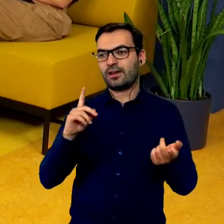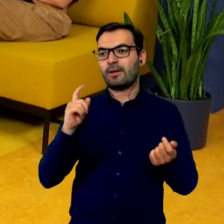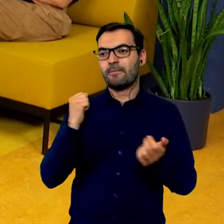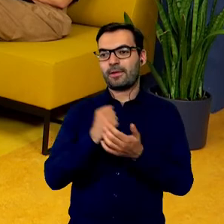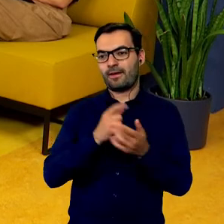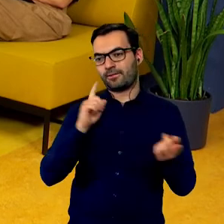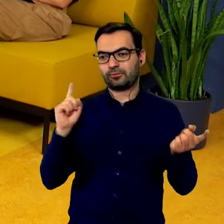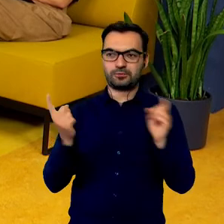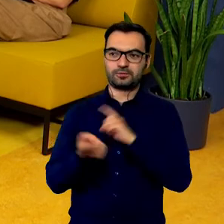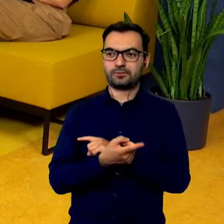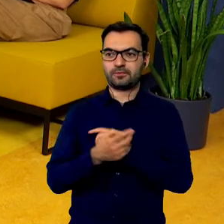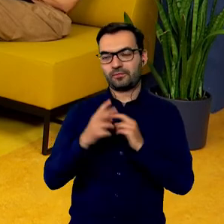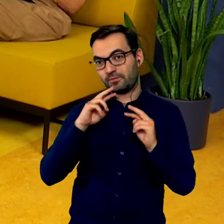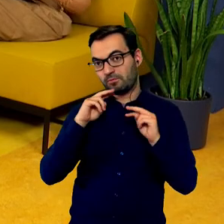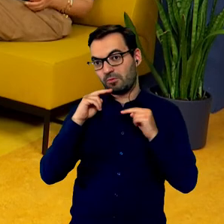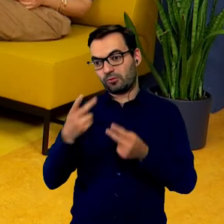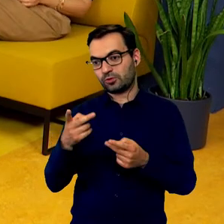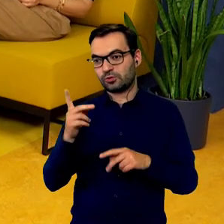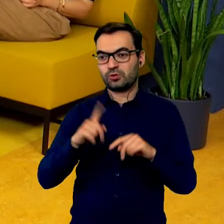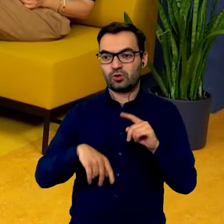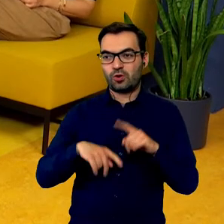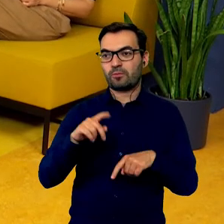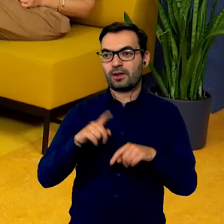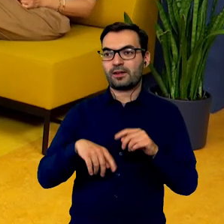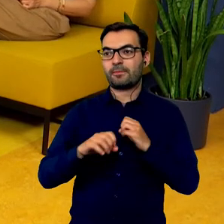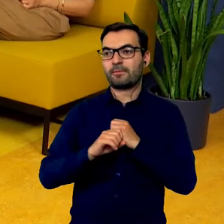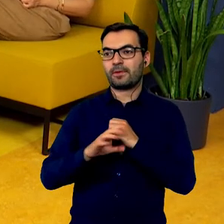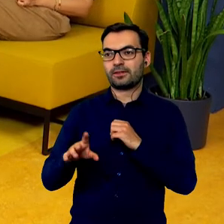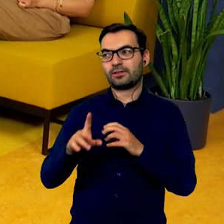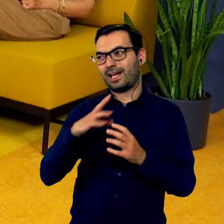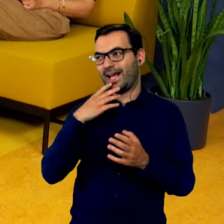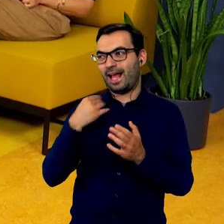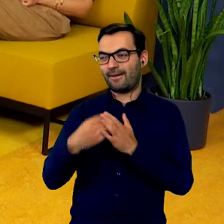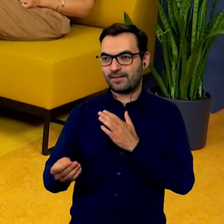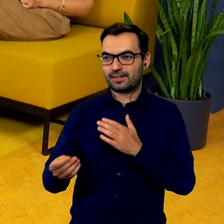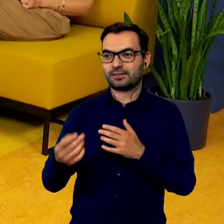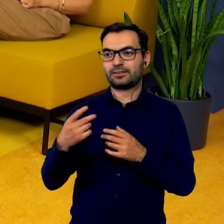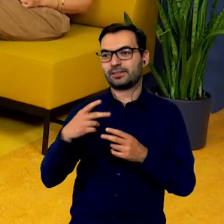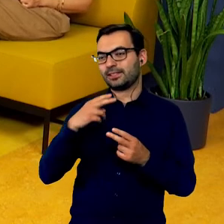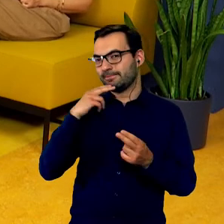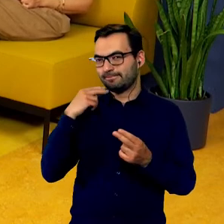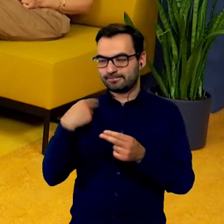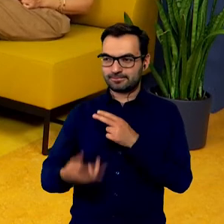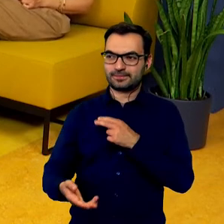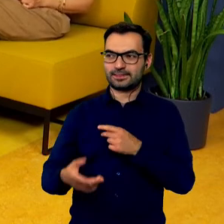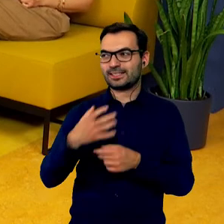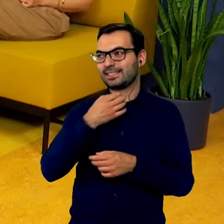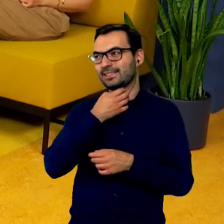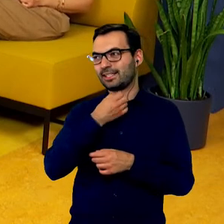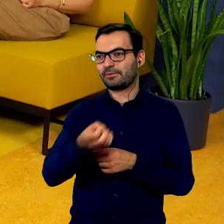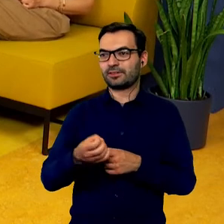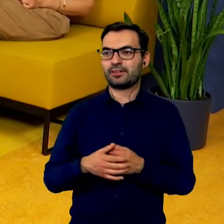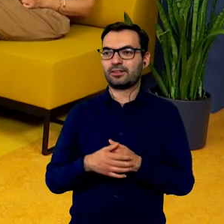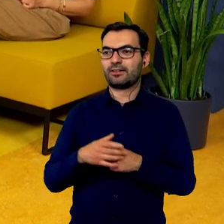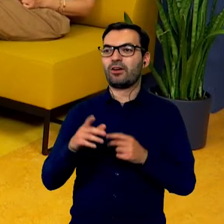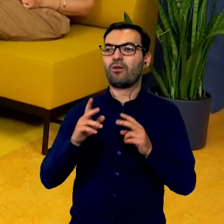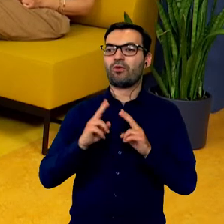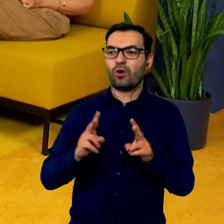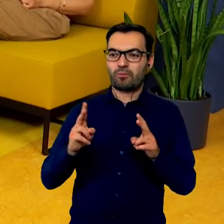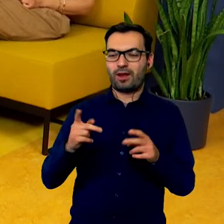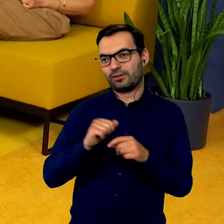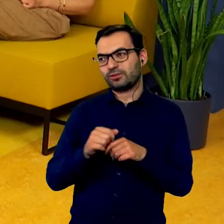prawa, przywróceniu czy przywróceniu normalności w mediach, mówimy o rewanżu, odwecie. Normalność nie jest odwetem,